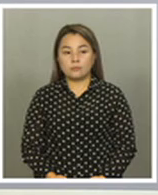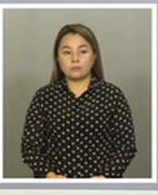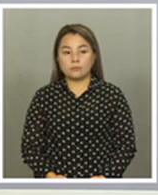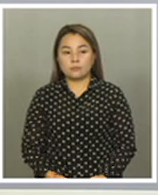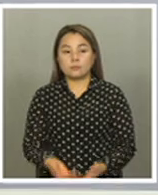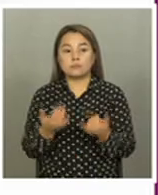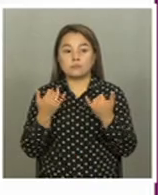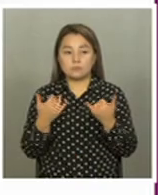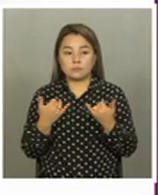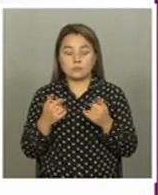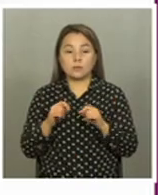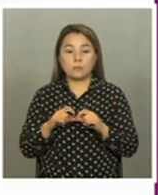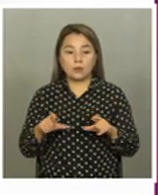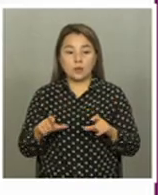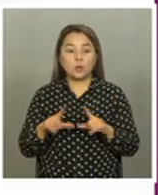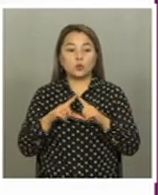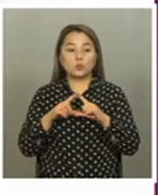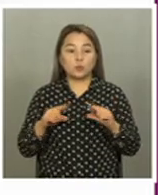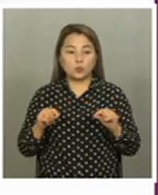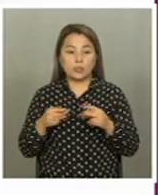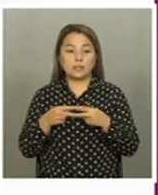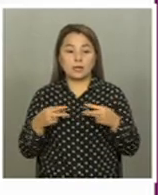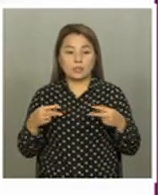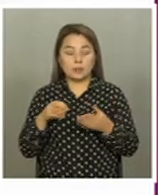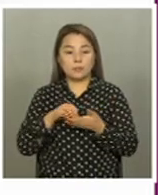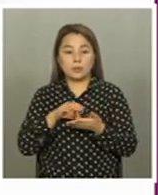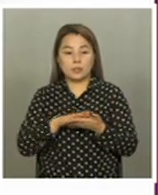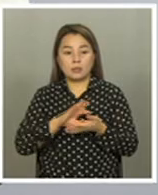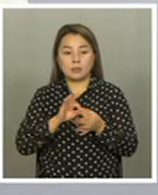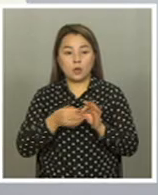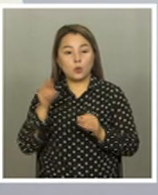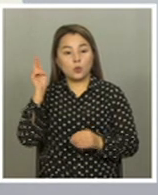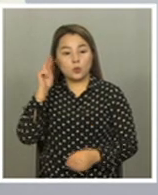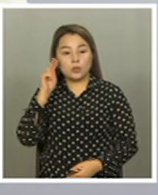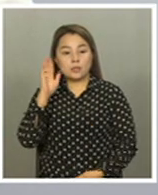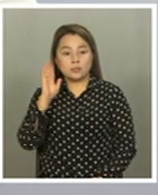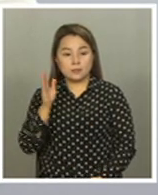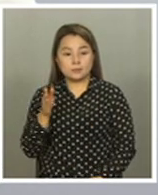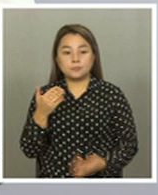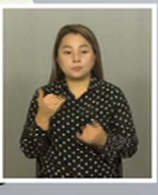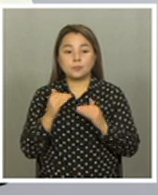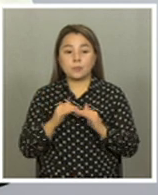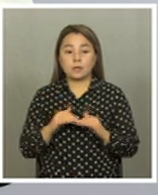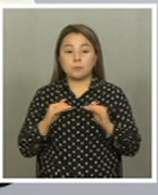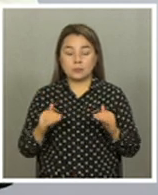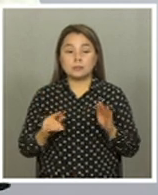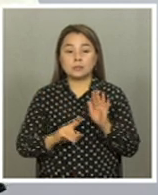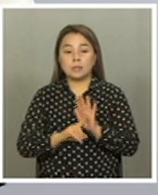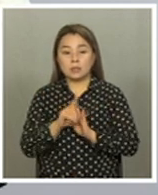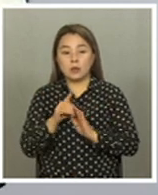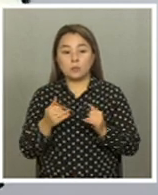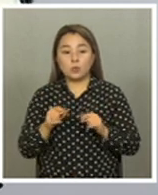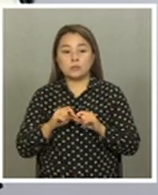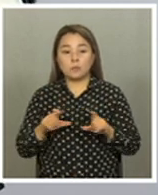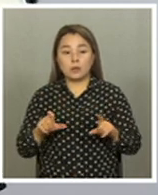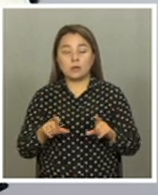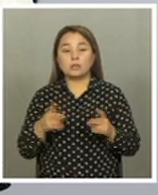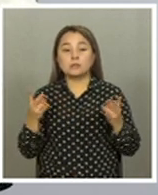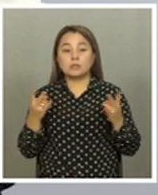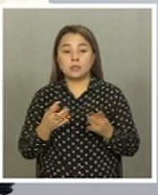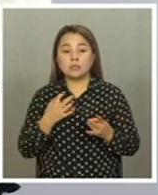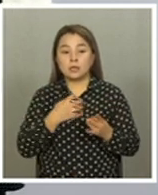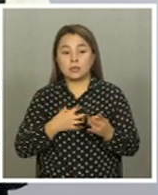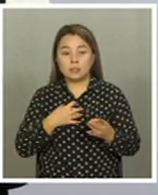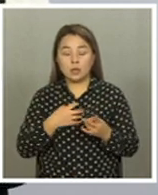Бүгінгі сабақта үшбұрыштар теңдігінің белгілерін үйренесіз. Балалар, алдымен бүгінгі сабағымызға қажетті